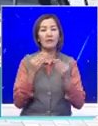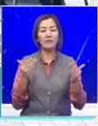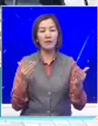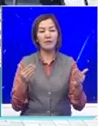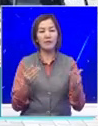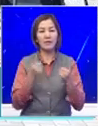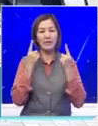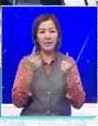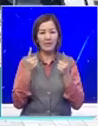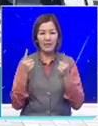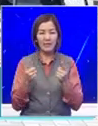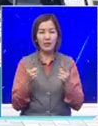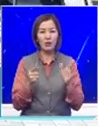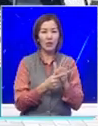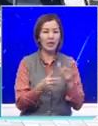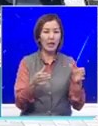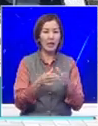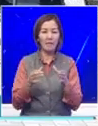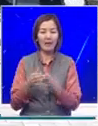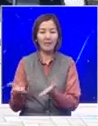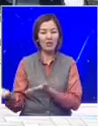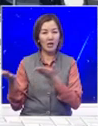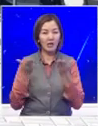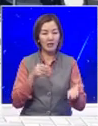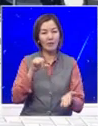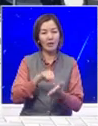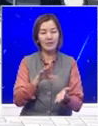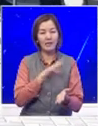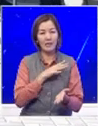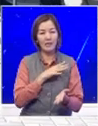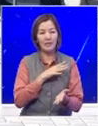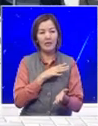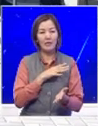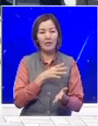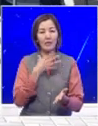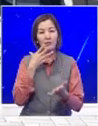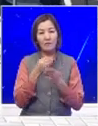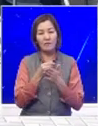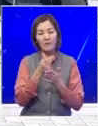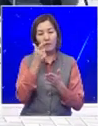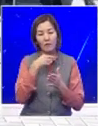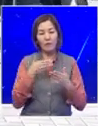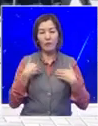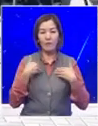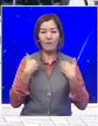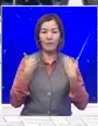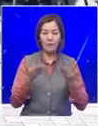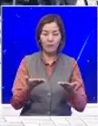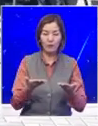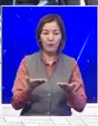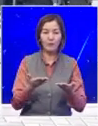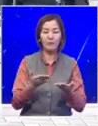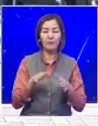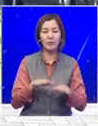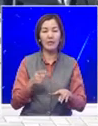елдегі ірі-ірі 7 компания өкілдері шақыртылған. Олар келіп, өз мүмкіндіктері мен техникаларын жергілікті